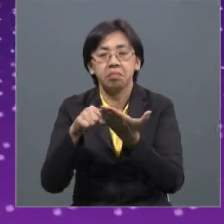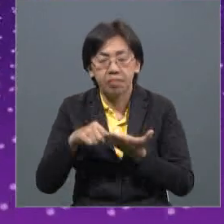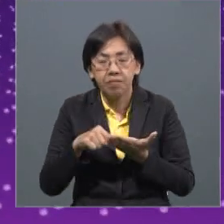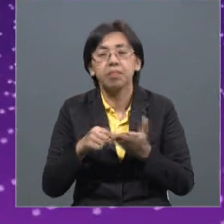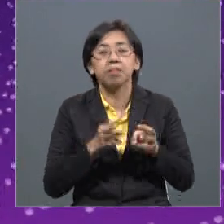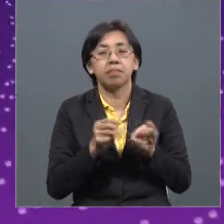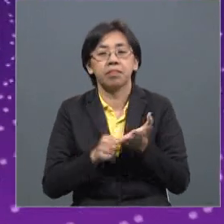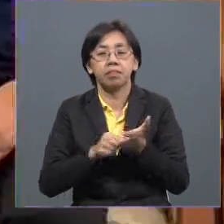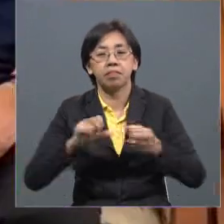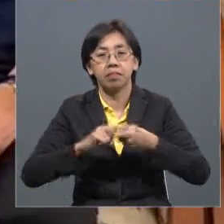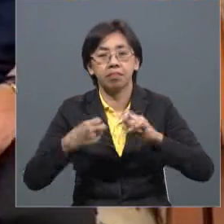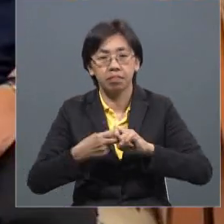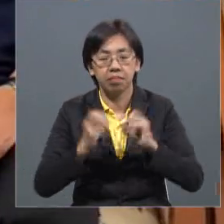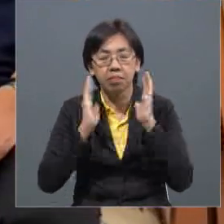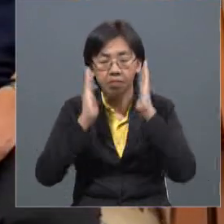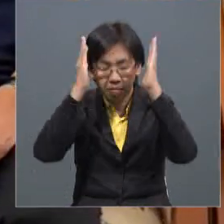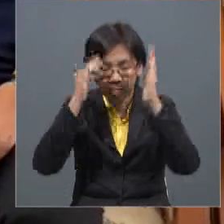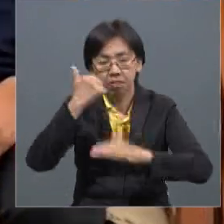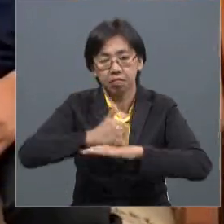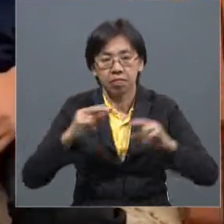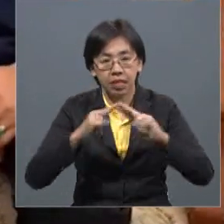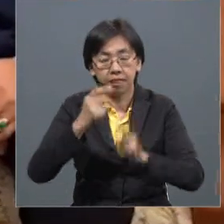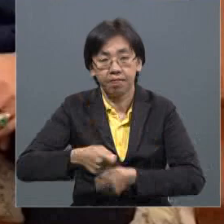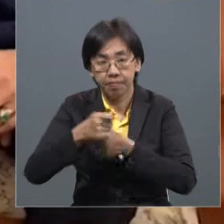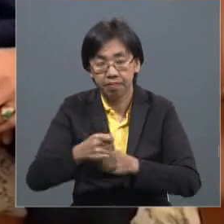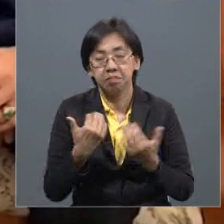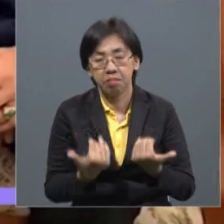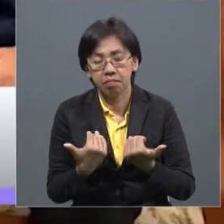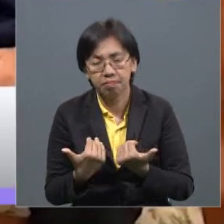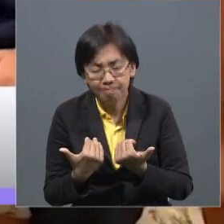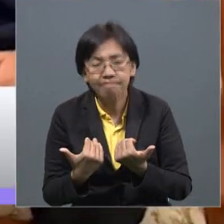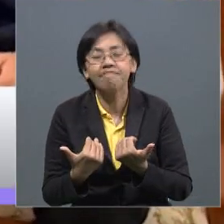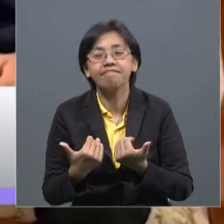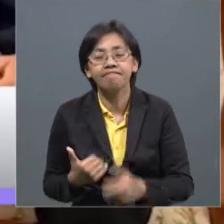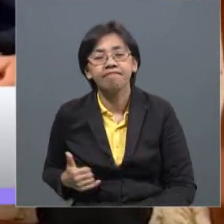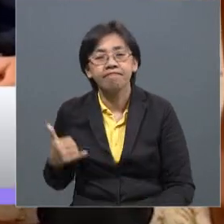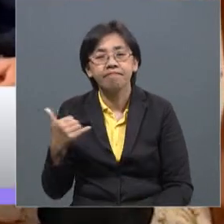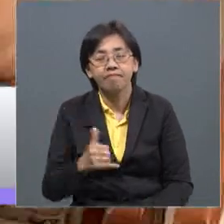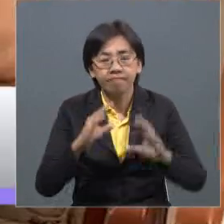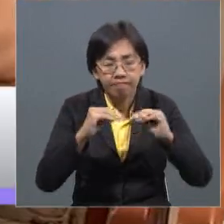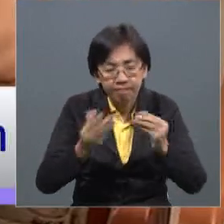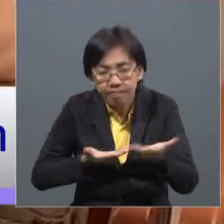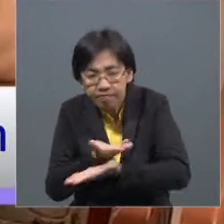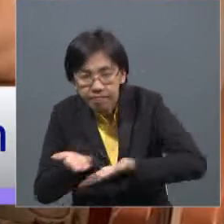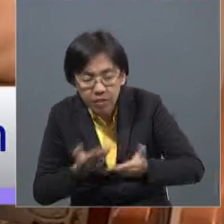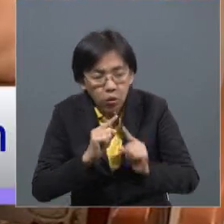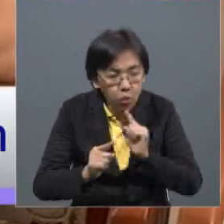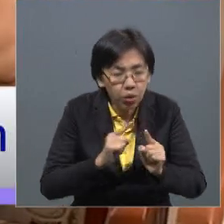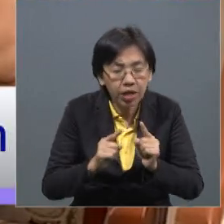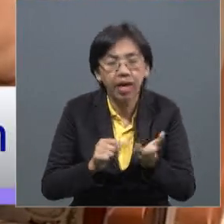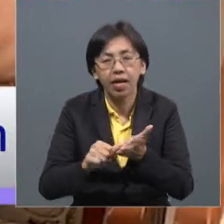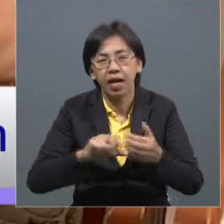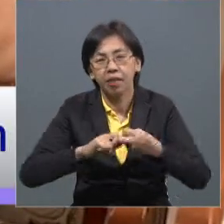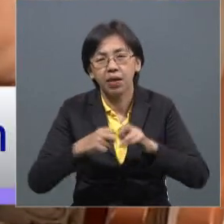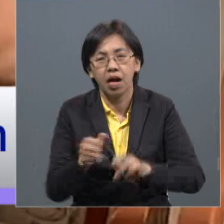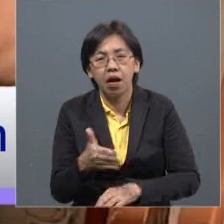รเอกธรรมนัสพรหมเผารัฐมนตรีว่าการกระทรวงเกษตรและสหกรณ์นะครับวันนี้ได้เดินทางไปร่วมประชุมหารือการแก้ไขปัญหาการระบาดของประ